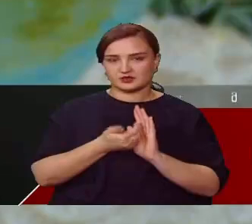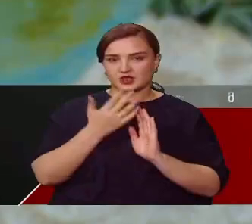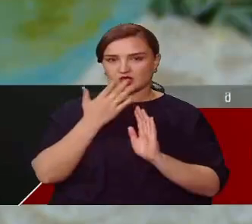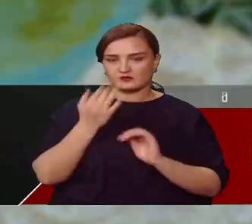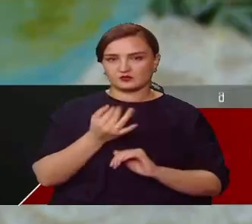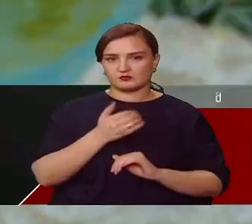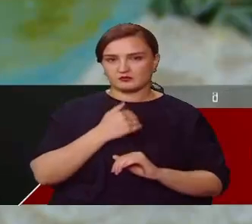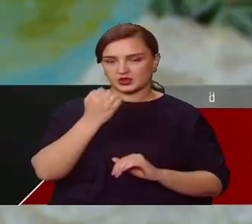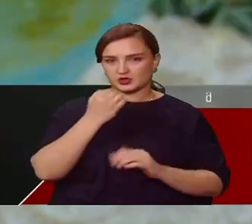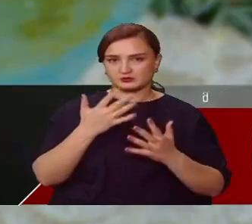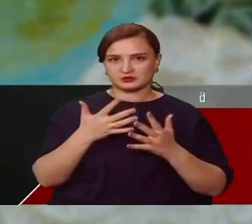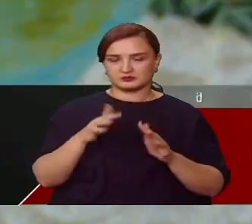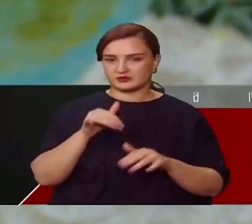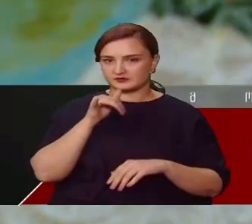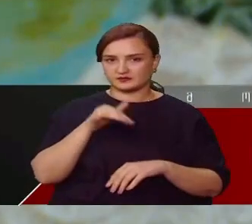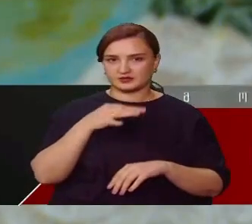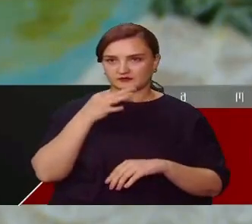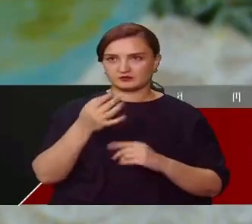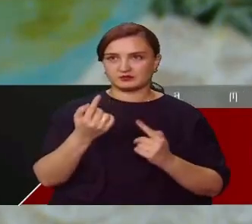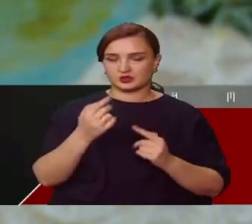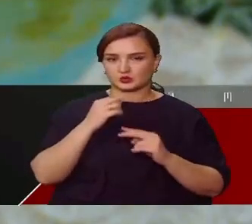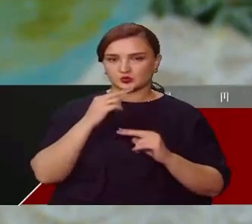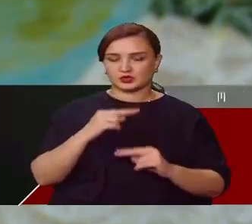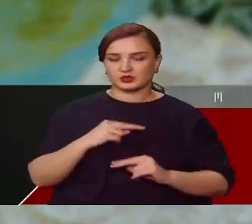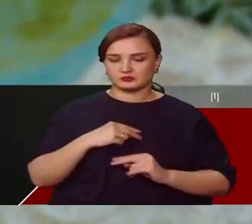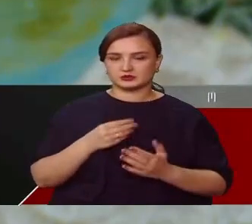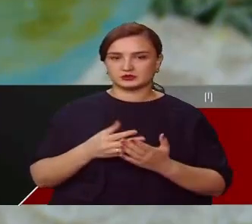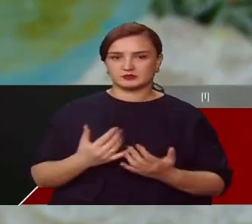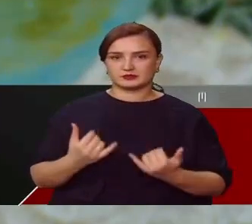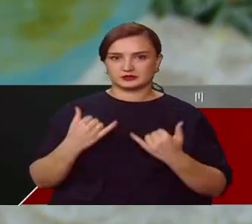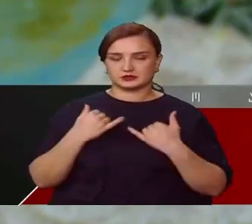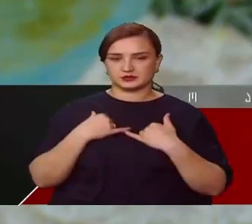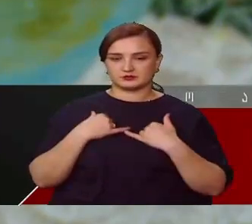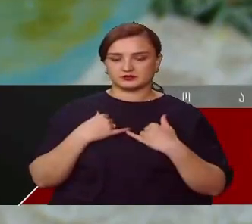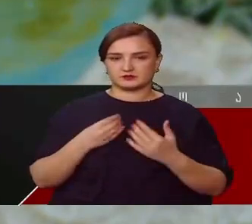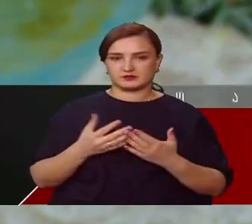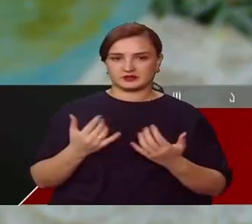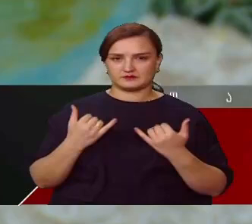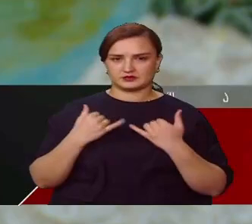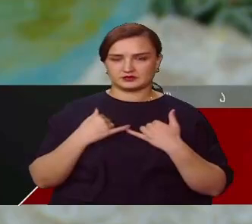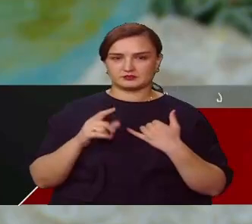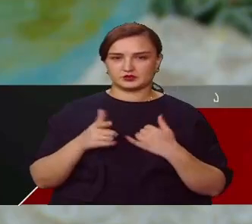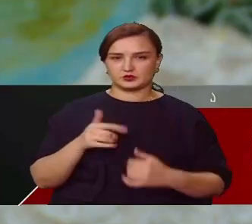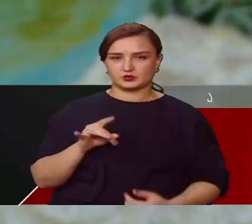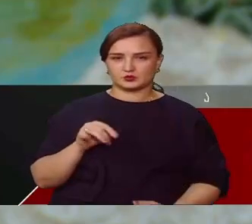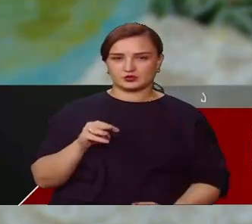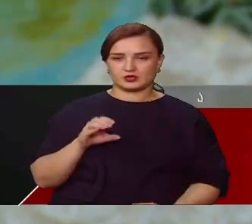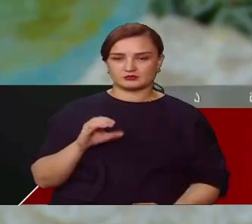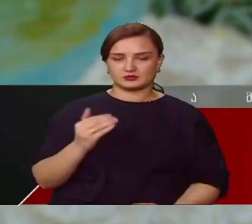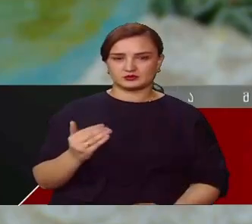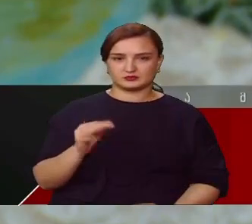მადლობის მეტი არაფერი არ მეთქვის ამ ხელაყურადღებისთვის, ასეთი დაფასებისთვის, ასეთი პატივისცემისთვის, რაც გურამ შარაძის